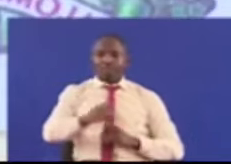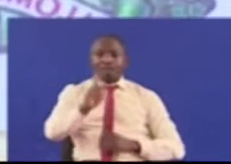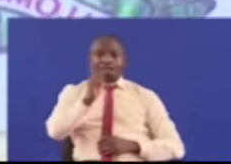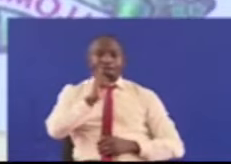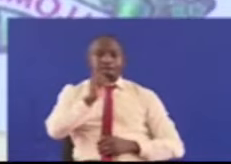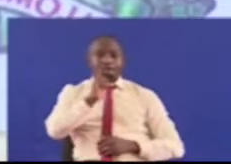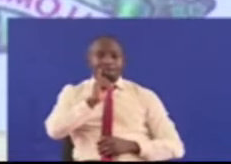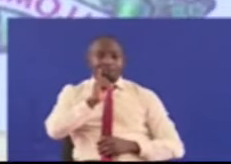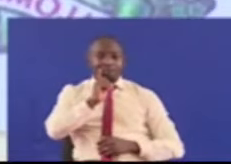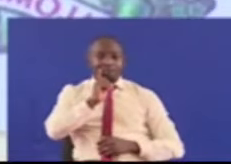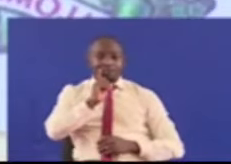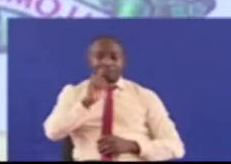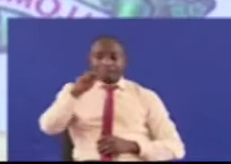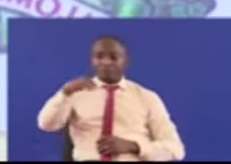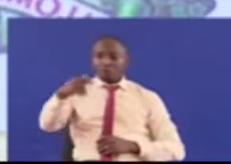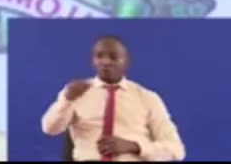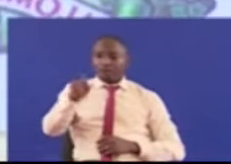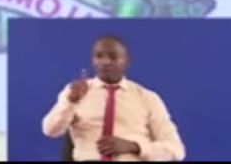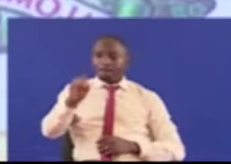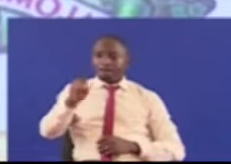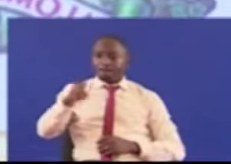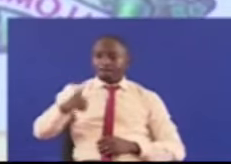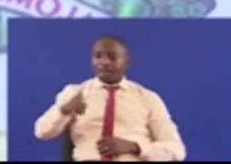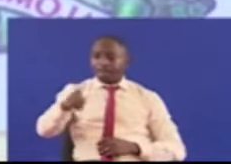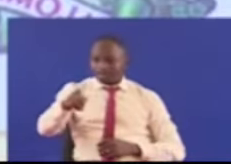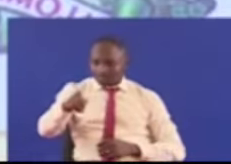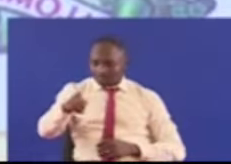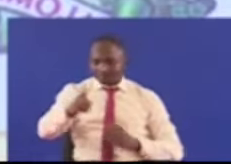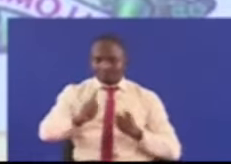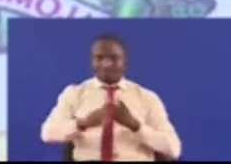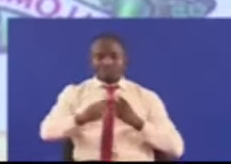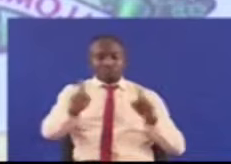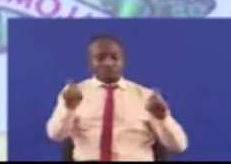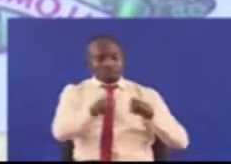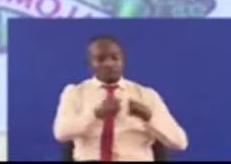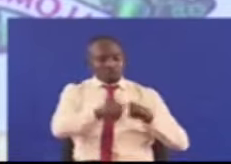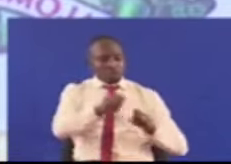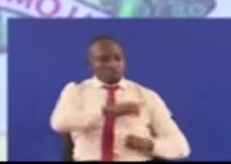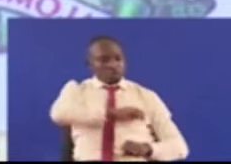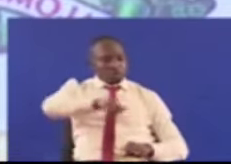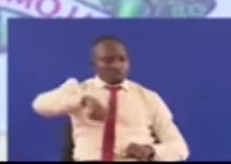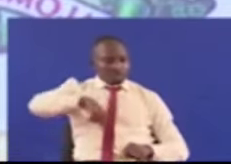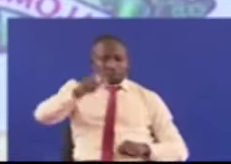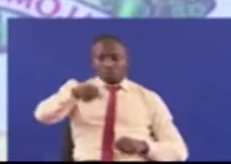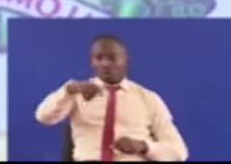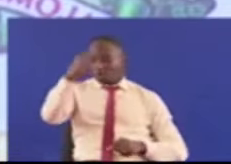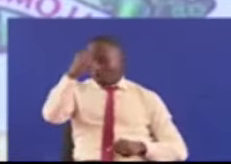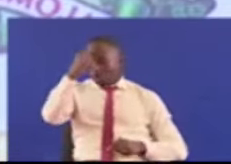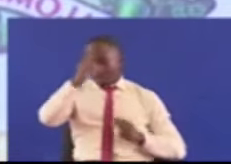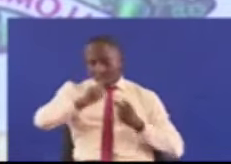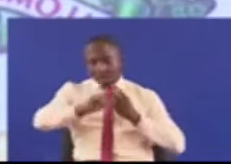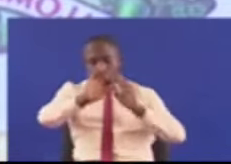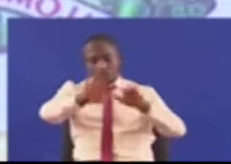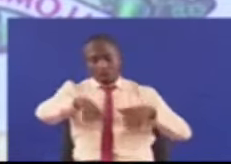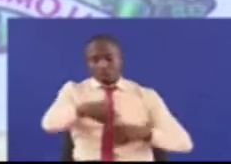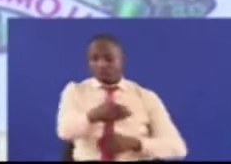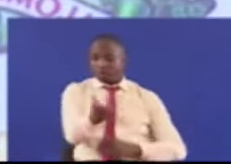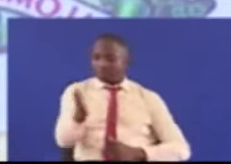mama Gladys mtoka mbali, asante sana. Ndugu zangu wana Dodoma na wabunge